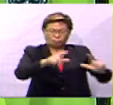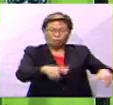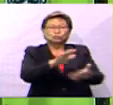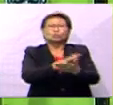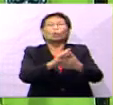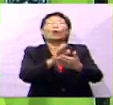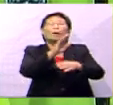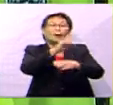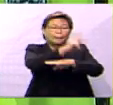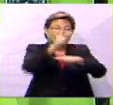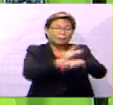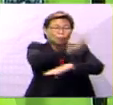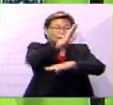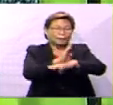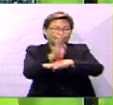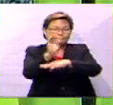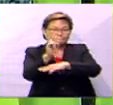Kebangsaan Bukit Mentok. Dan